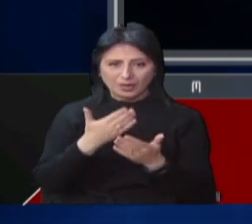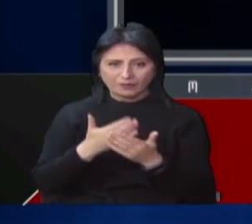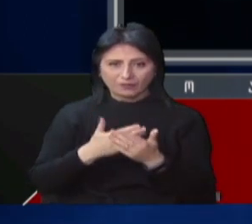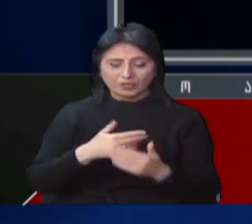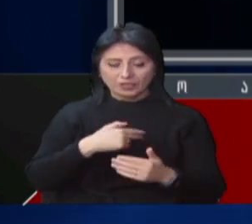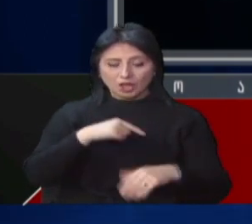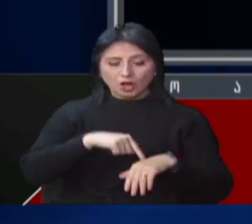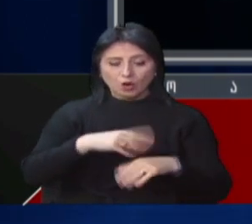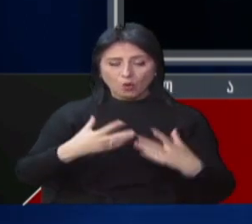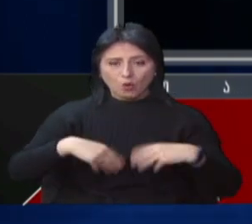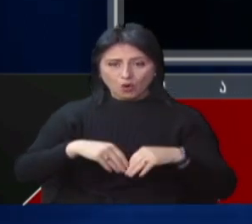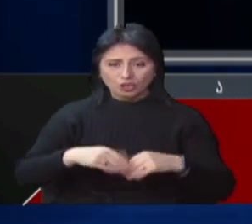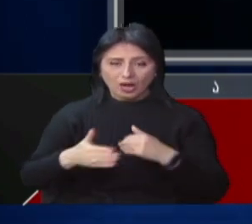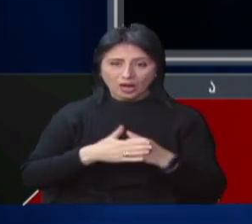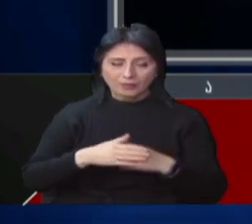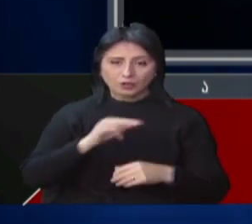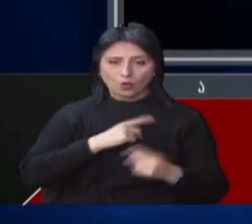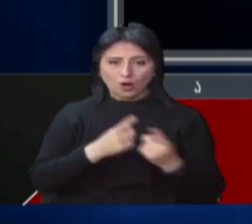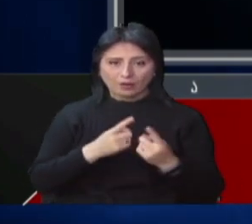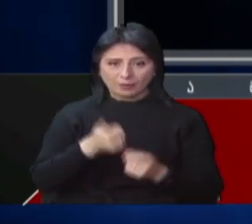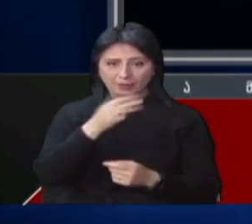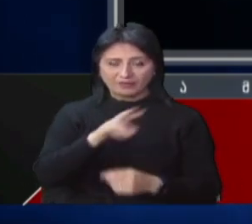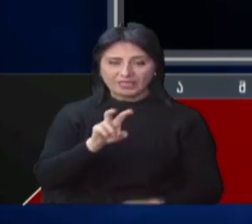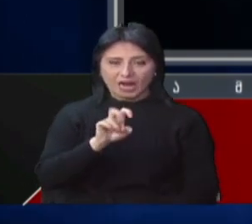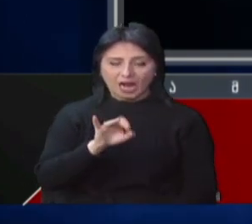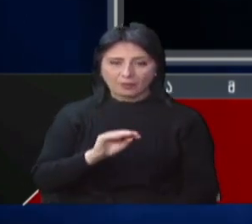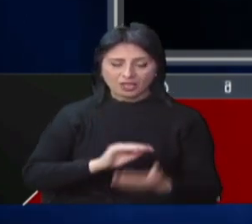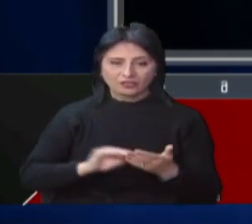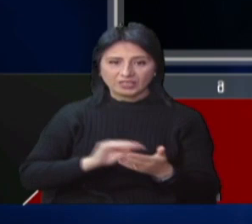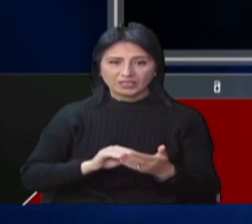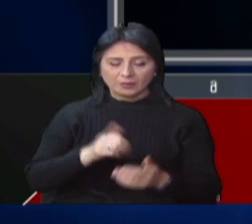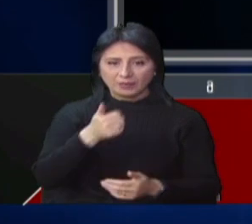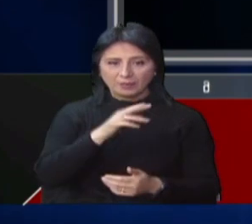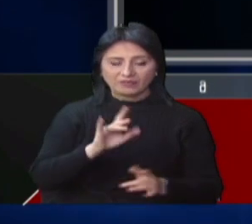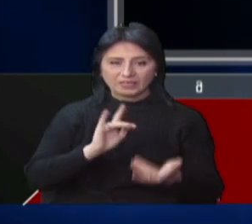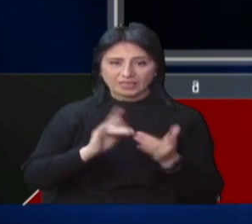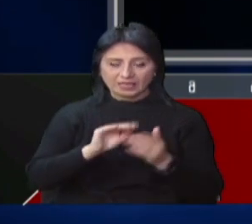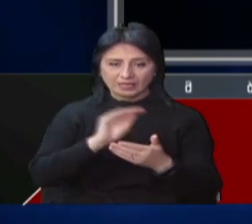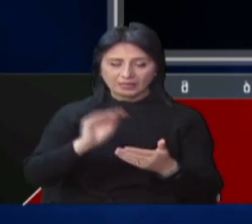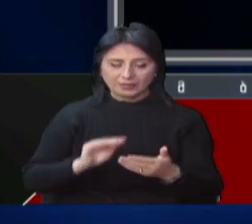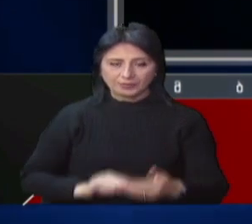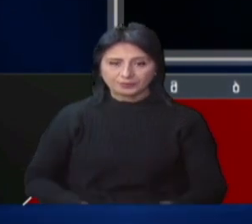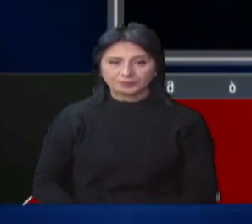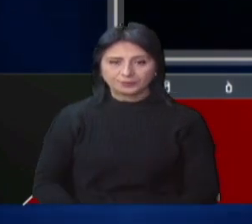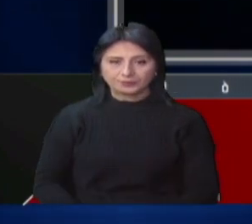თანამგზნობ მის ოჯახს, ახლობლებსა და კოლეგებს საქართველოს პრემიერ-მინისტრი ირაკლი ღარიბაშვილი წერს პრემიერი სოციალურ ქსელში.